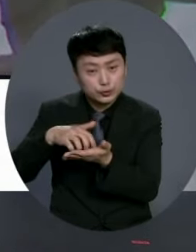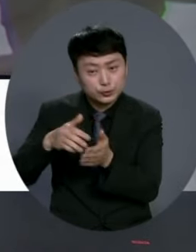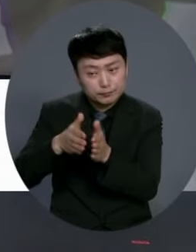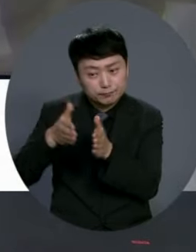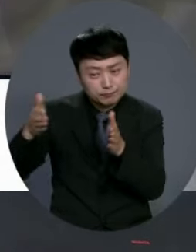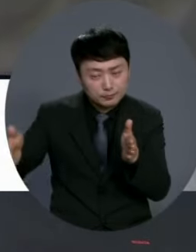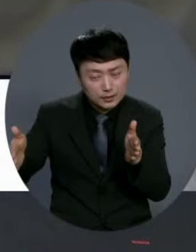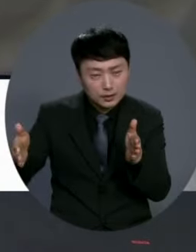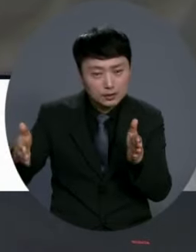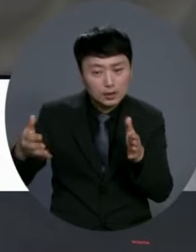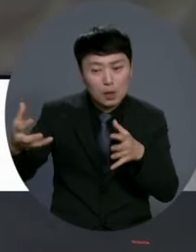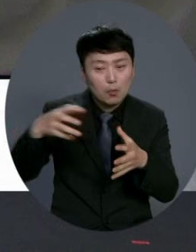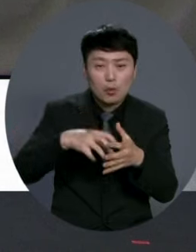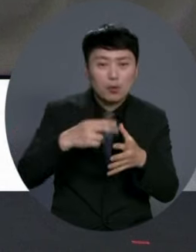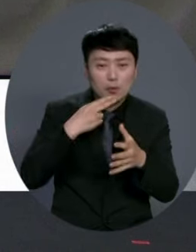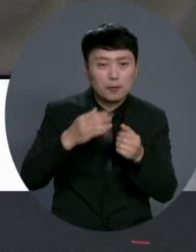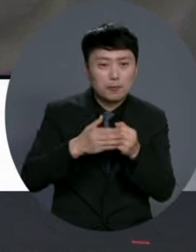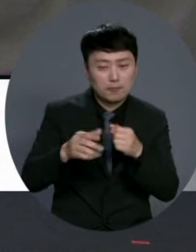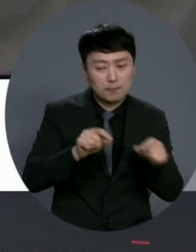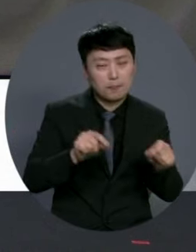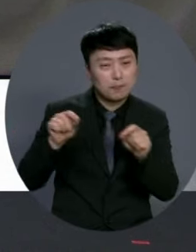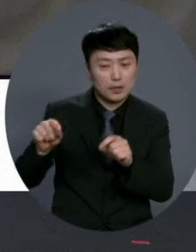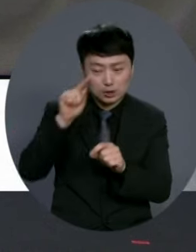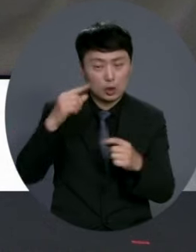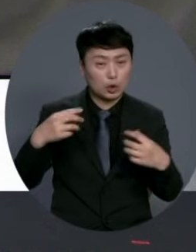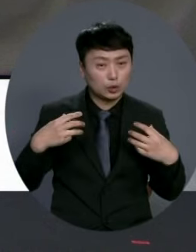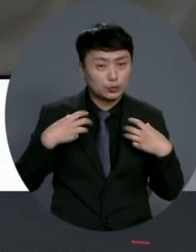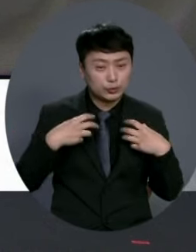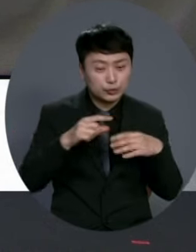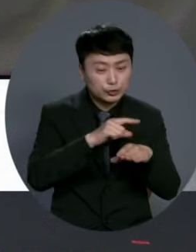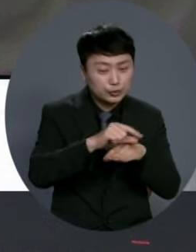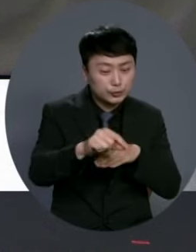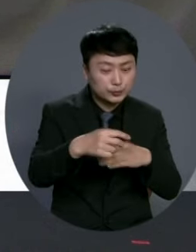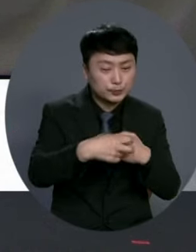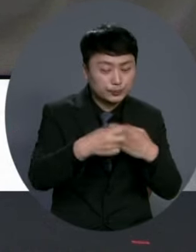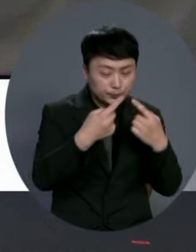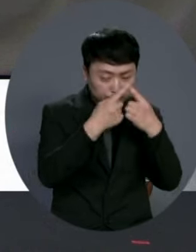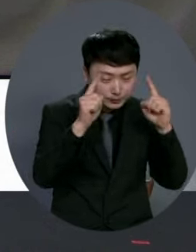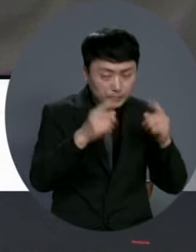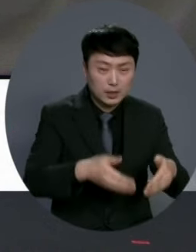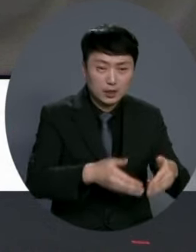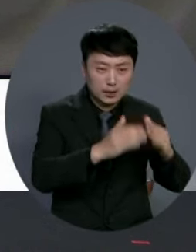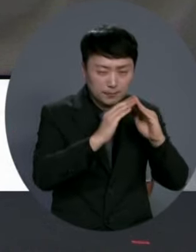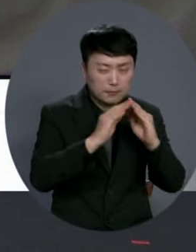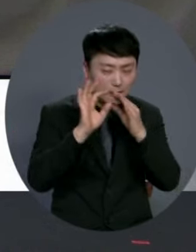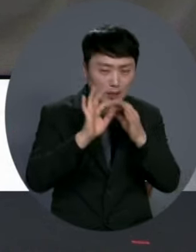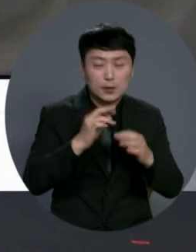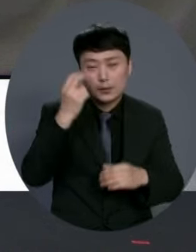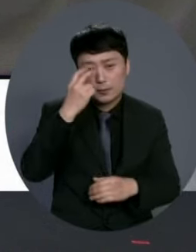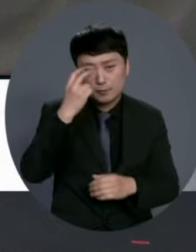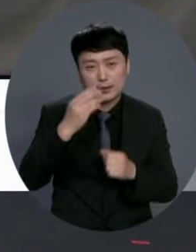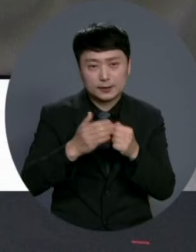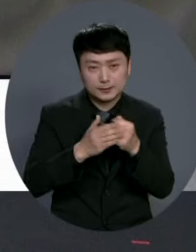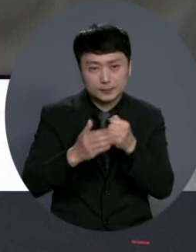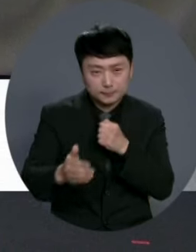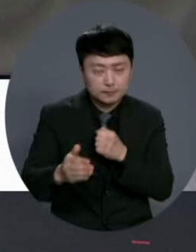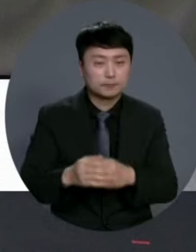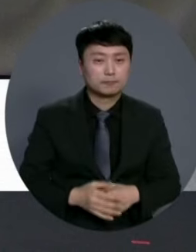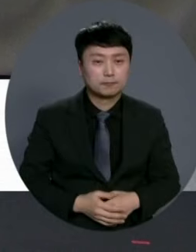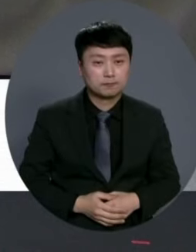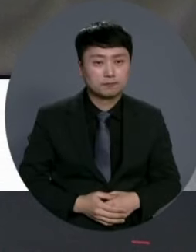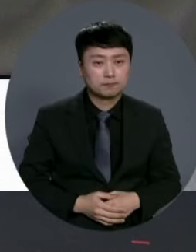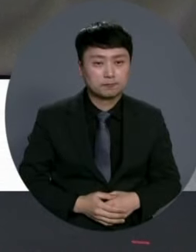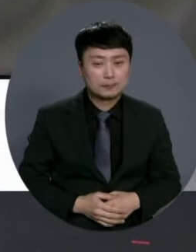기회로 미뤄지게 됐습니다. 하지만 정부가 지방의대 신설을 계속 검토한다는 입장을 밝혀 여전히